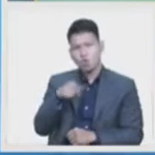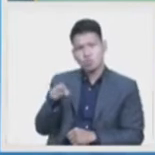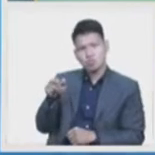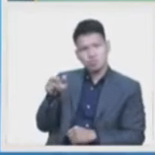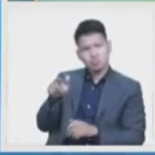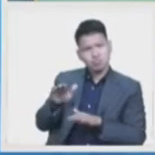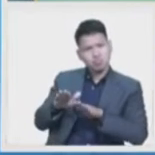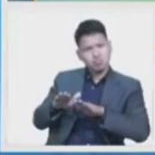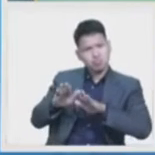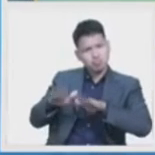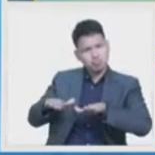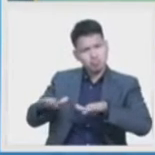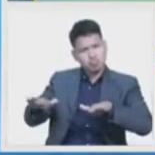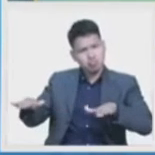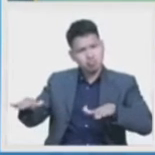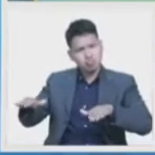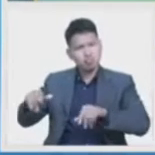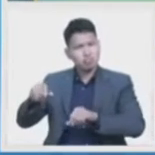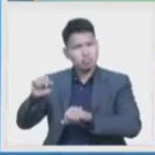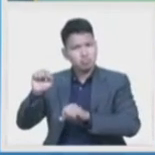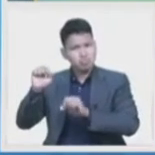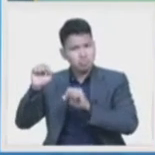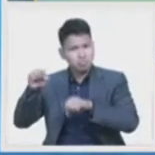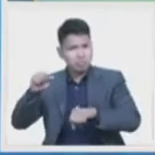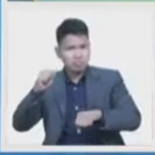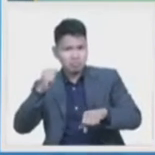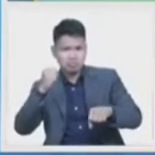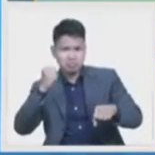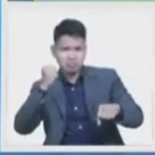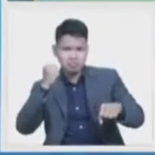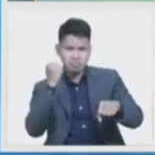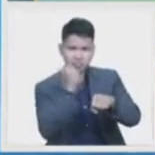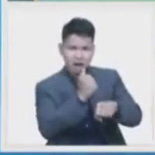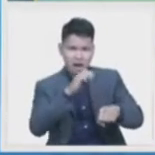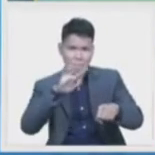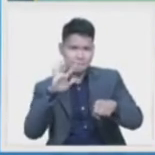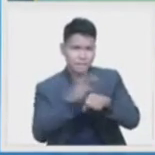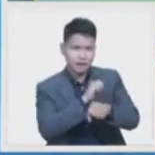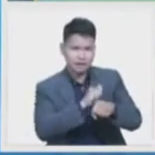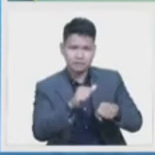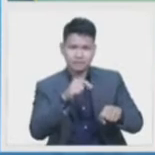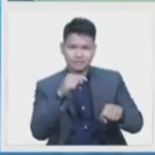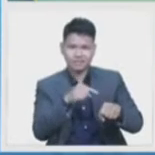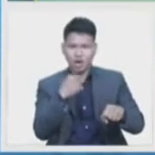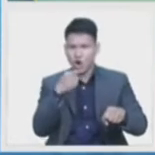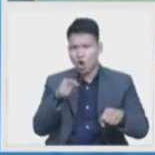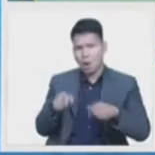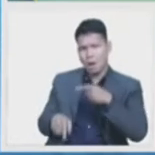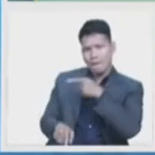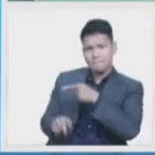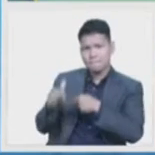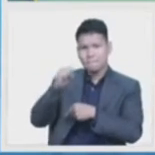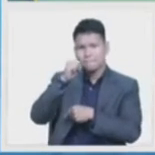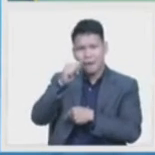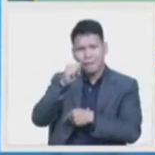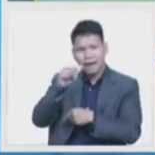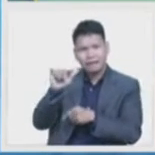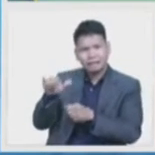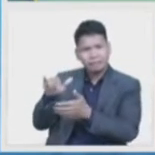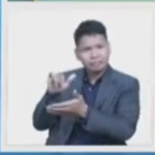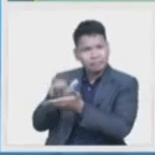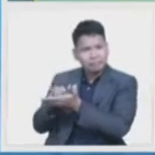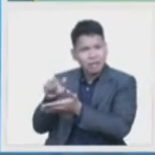nga magasamad, kinsa man kining babay nga masamdan? Ang babay,